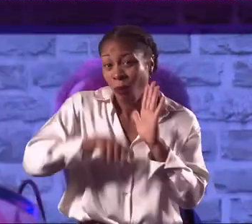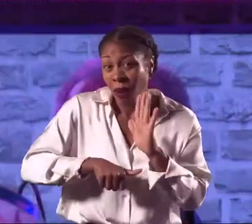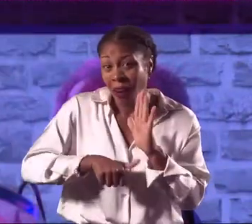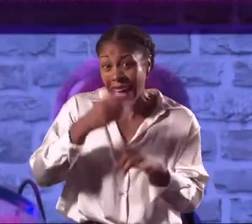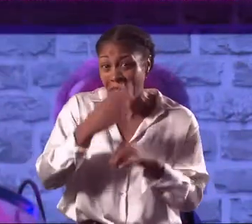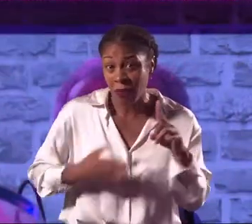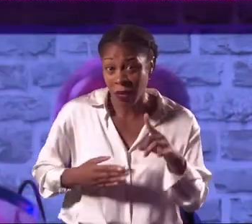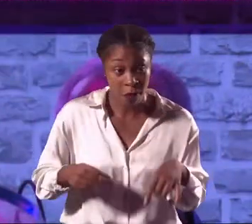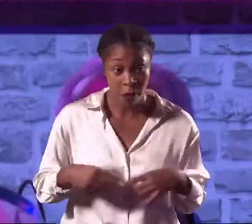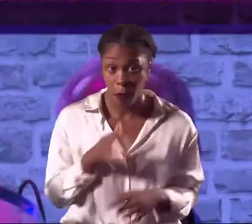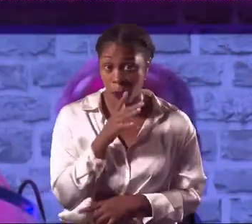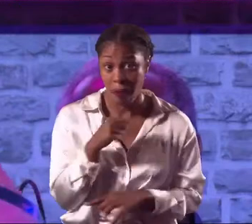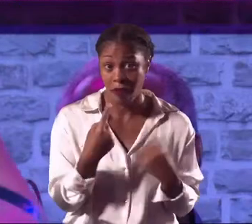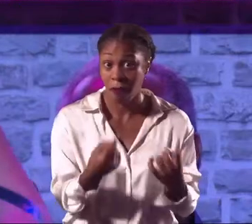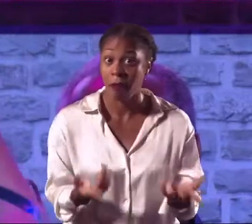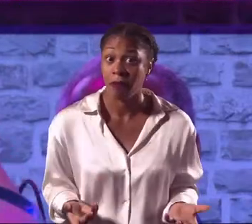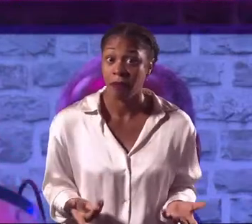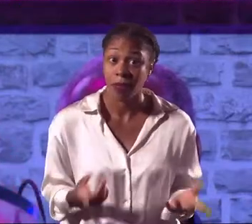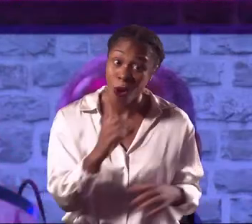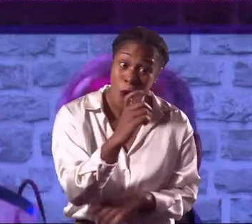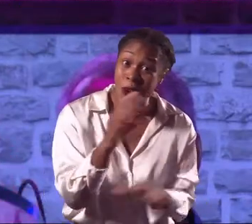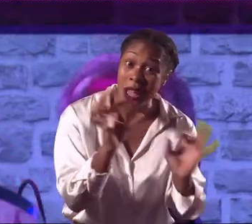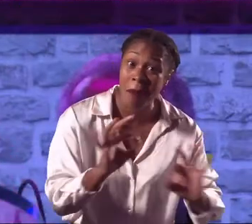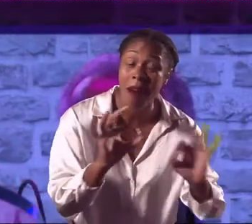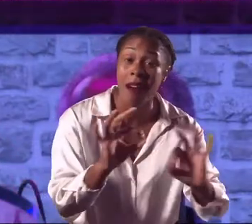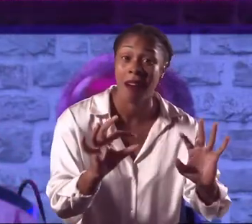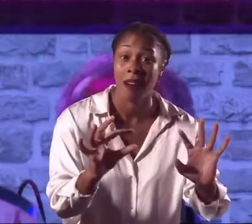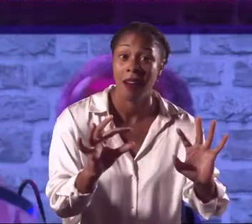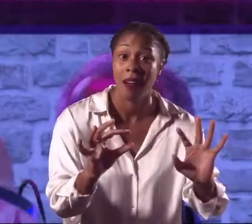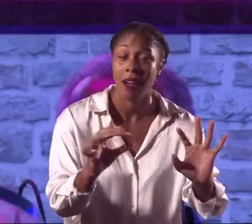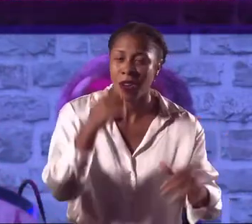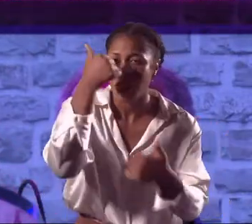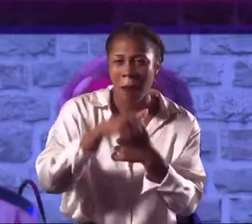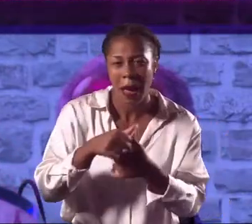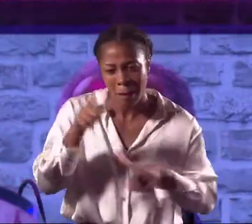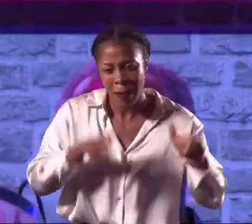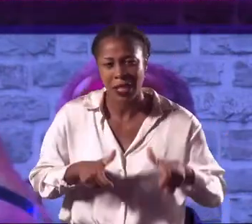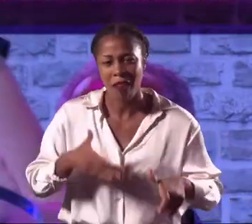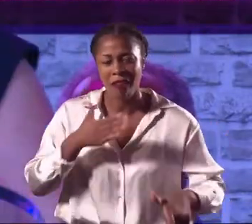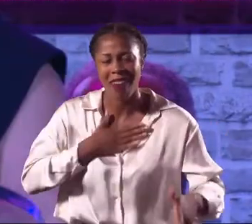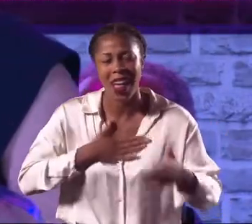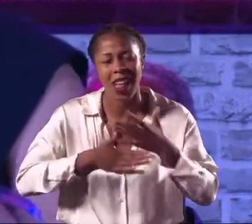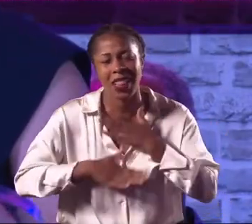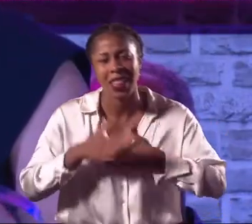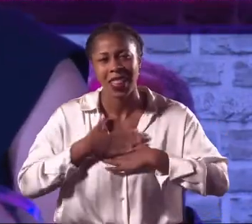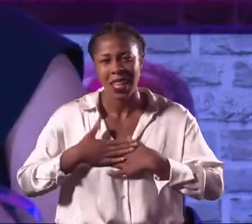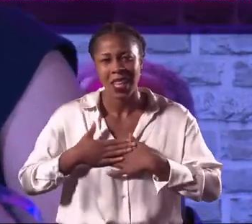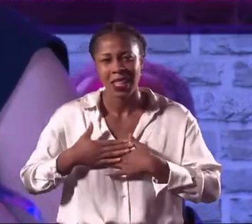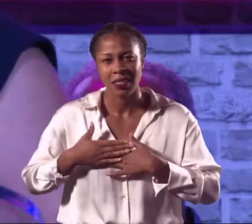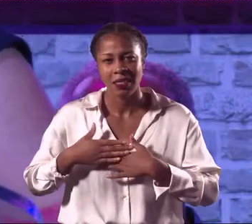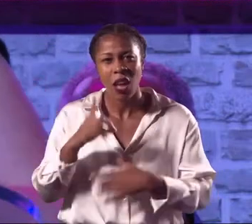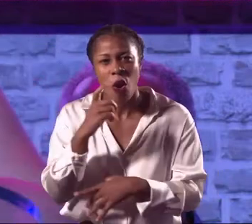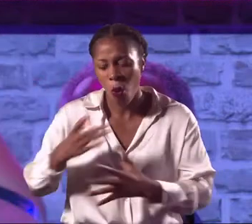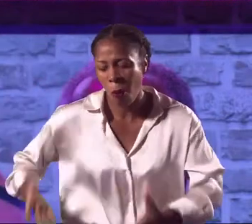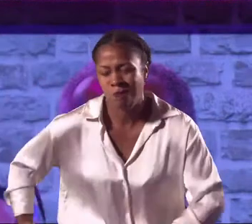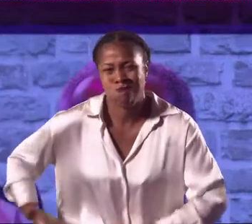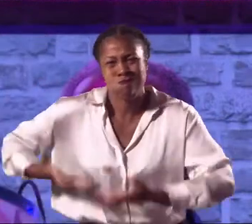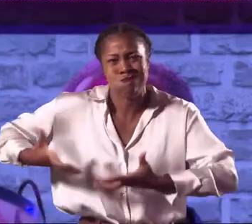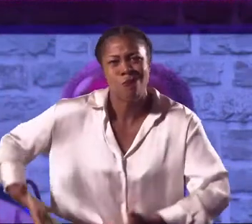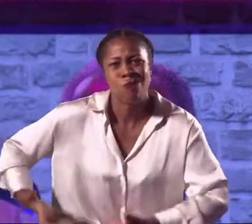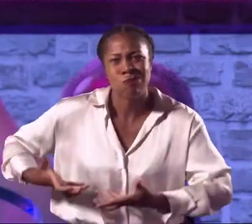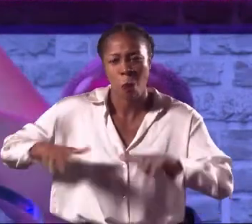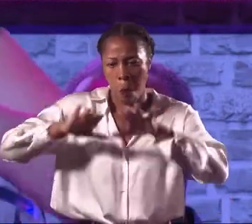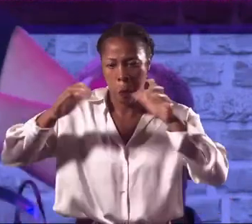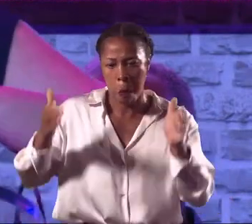l'école. Je me rappelle de la fatigue immense de porter des packs d'eau, de porter des